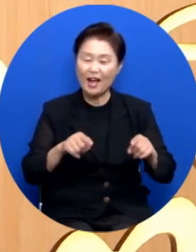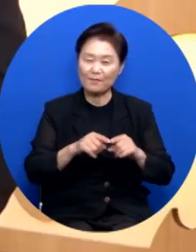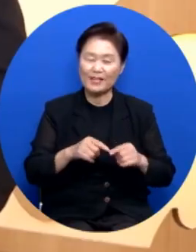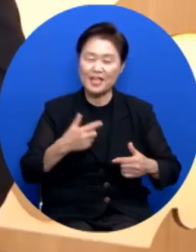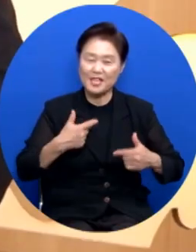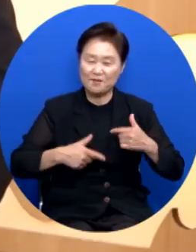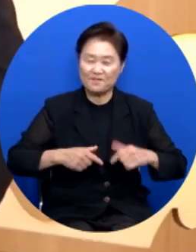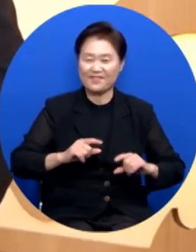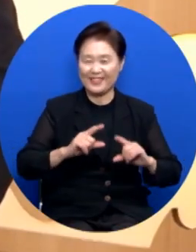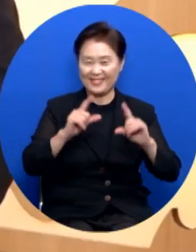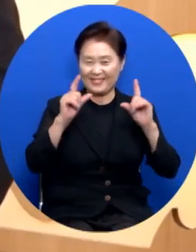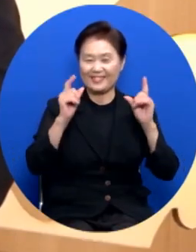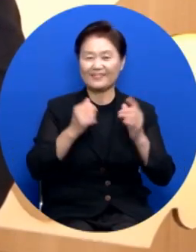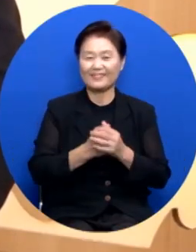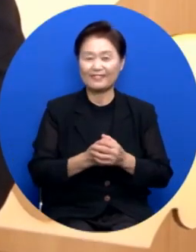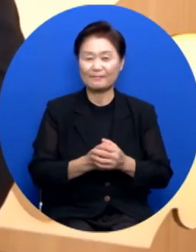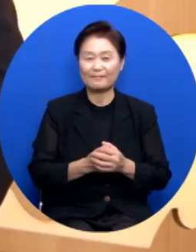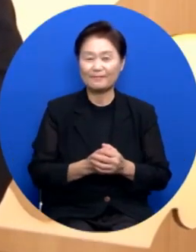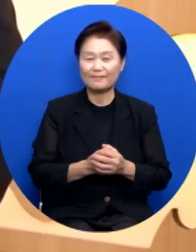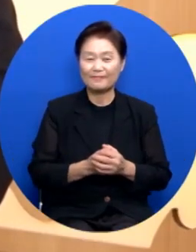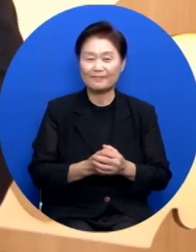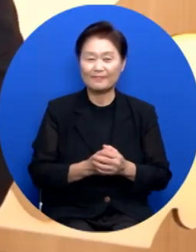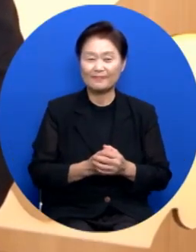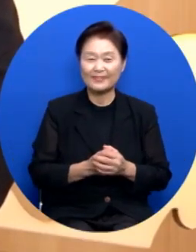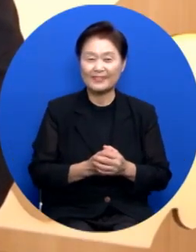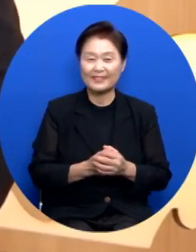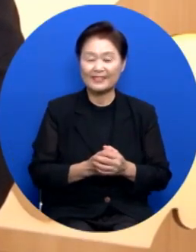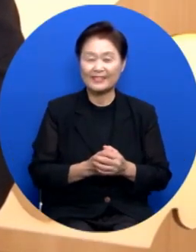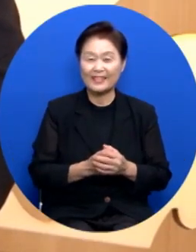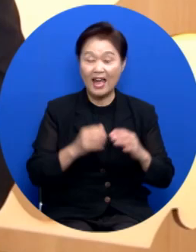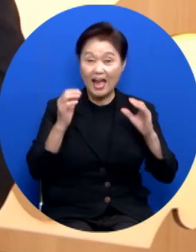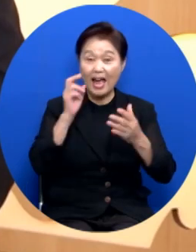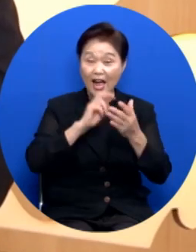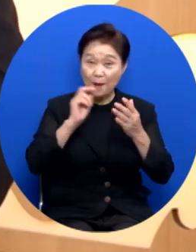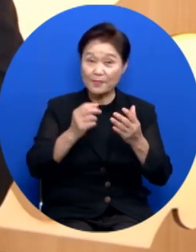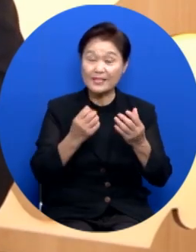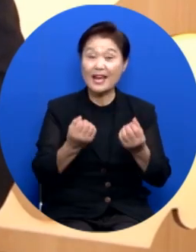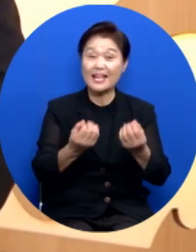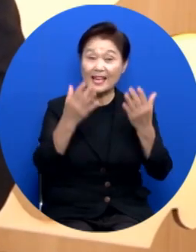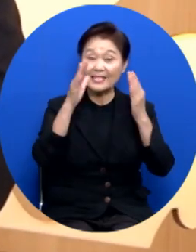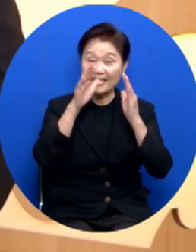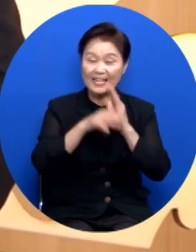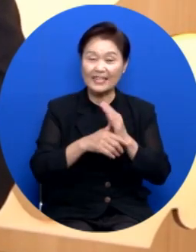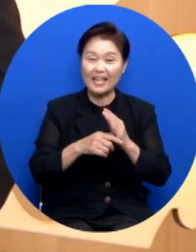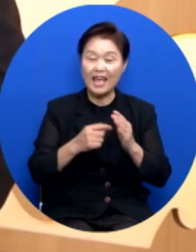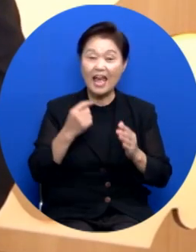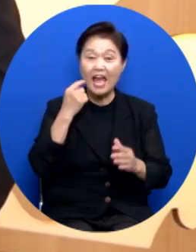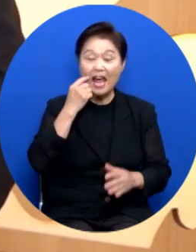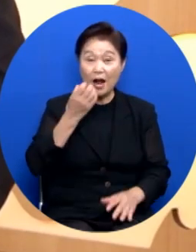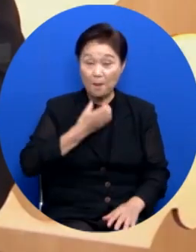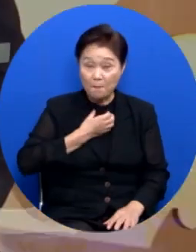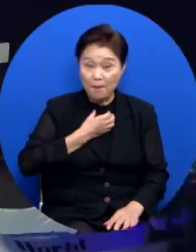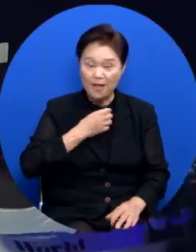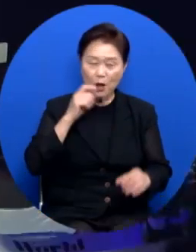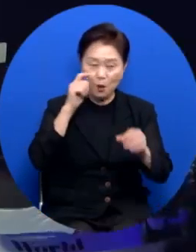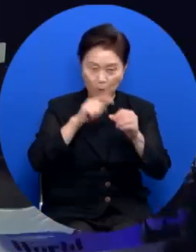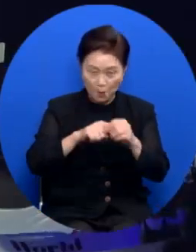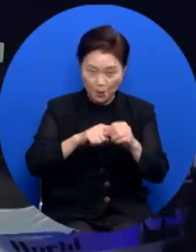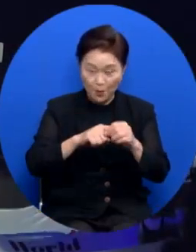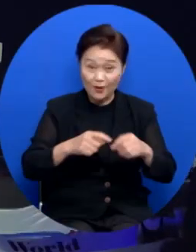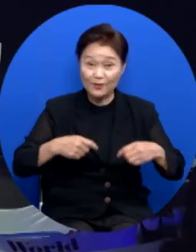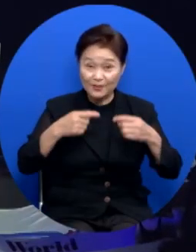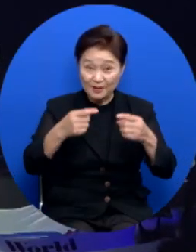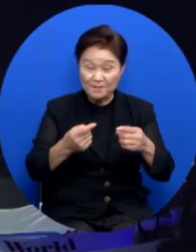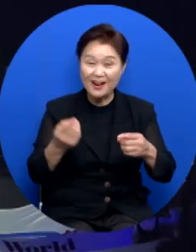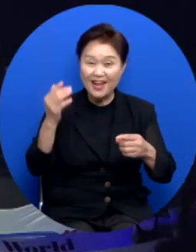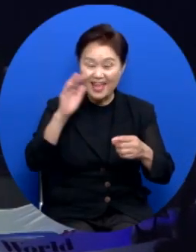되었습니다 뭐 올 그 합창대회에 나가서 금메달을 목표로 갔지만 그래도 저희가